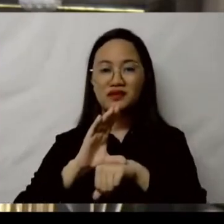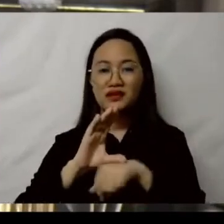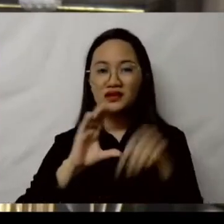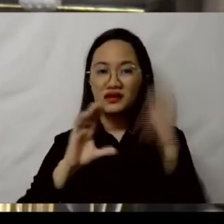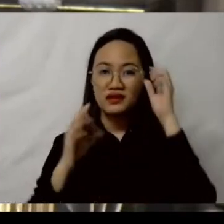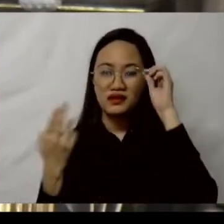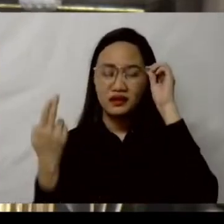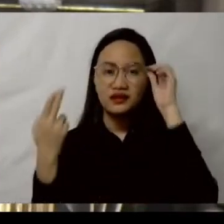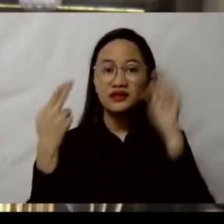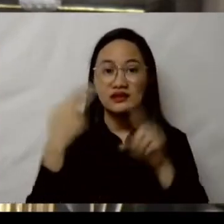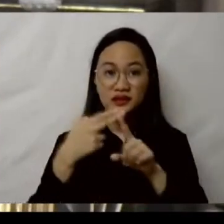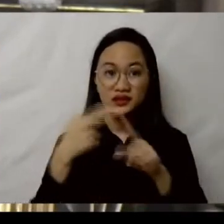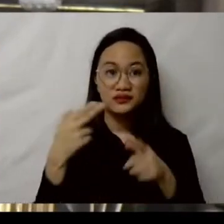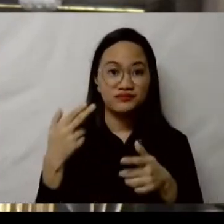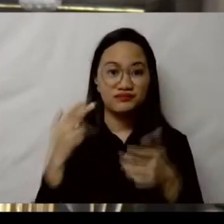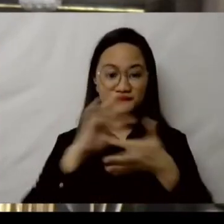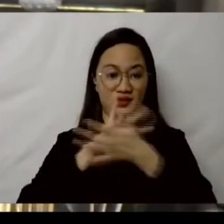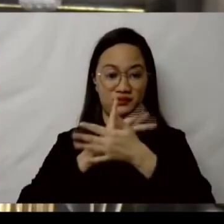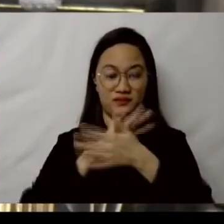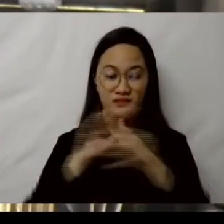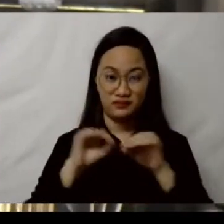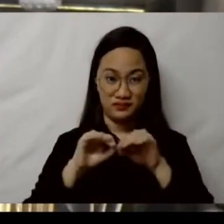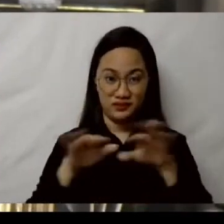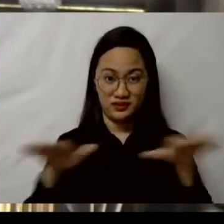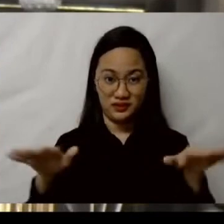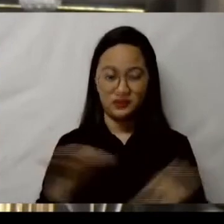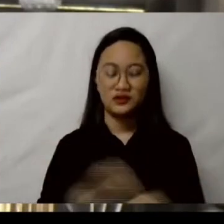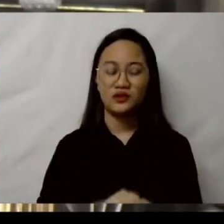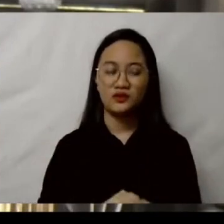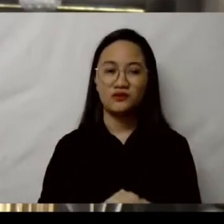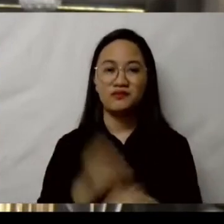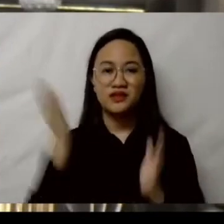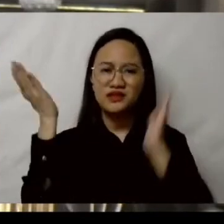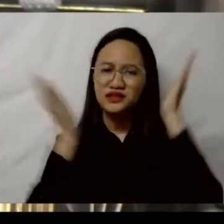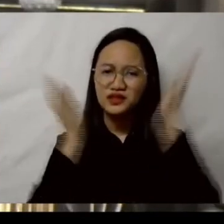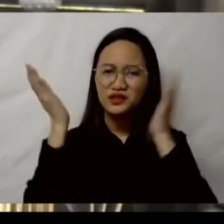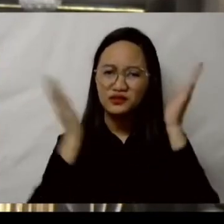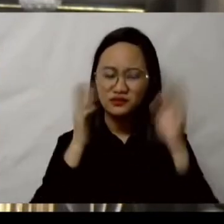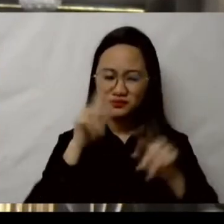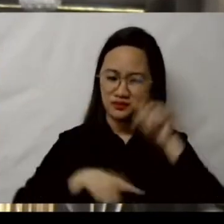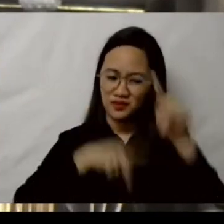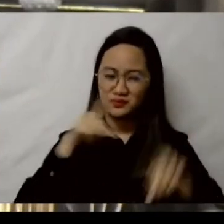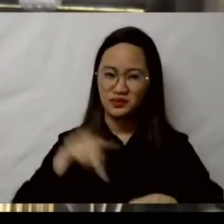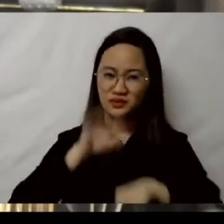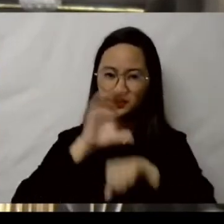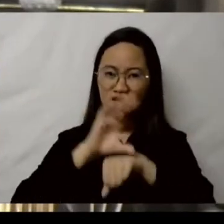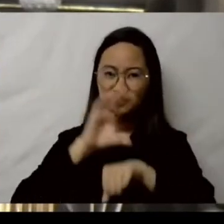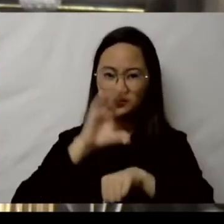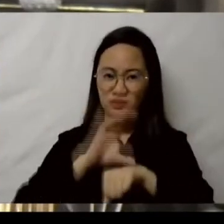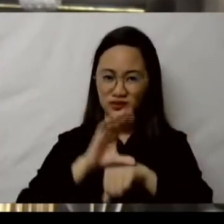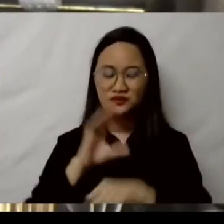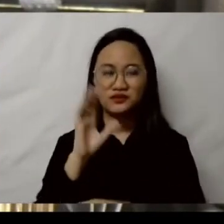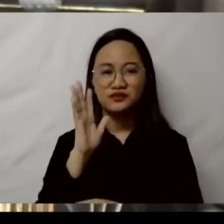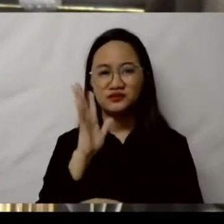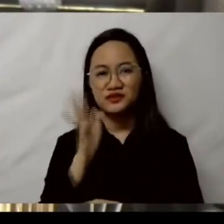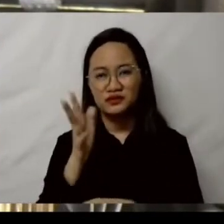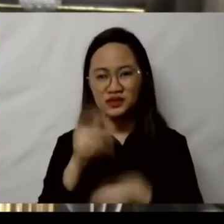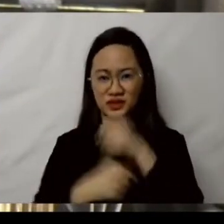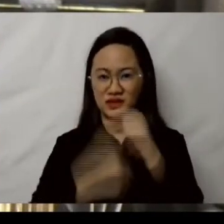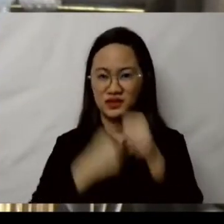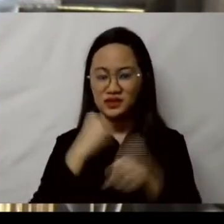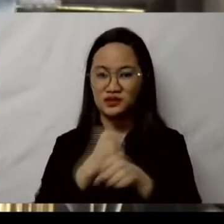shortly before the pandemic. Nag-charity work siya. And it's for a long while, 50 years na rin mahigit. Charity works ako ng charity works,